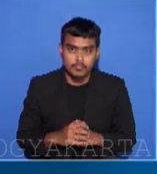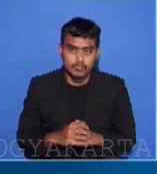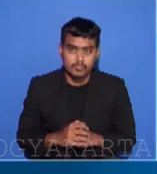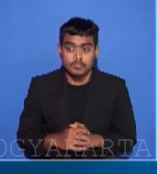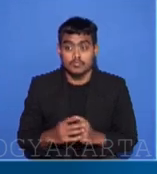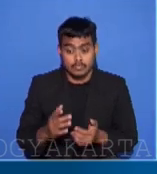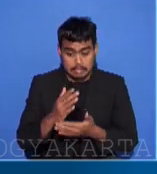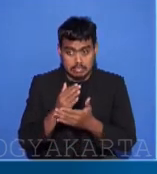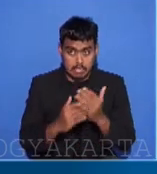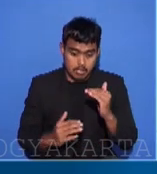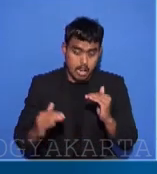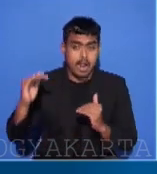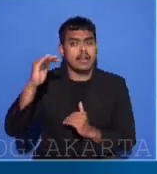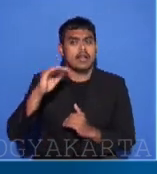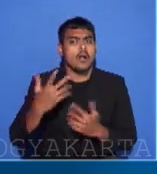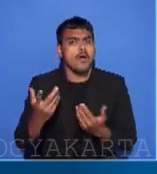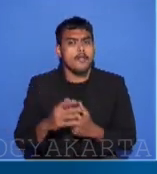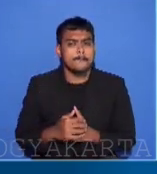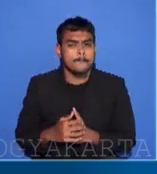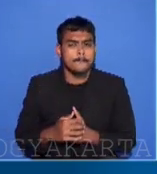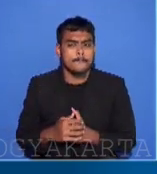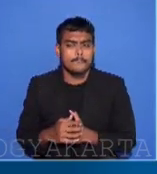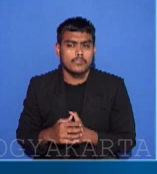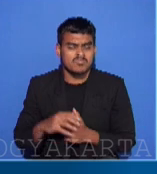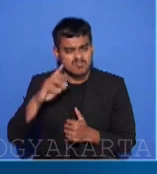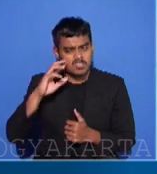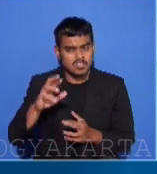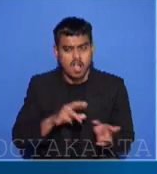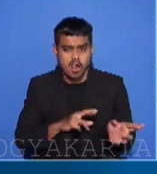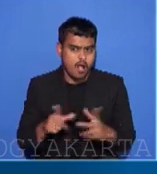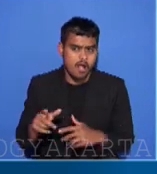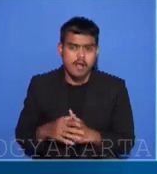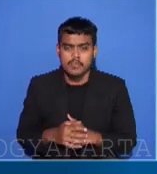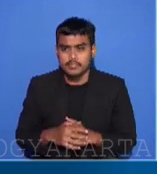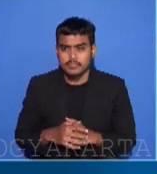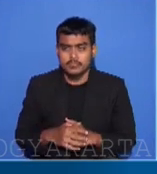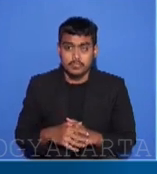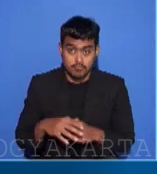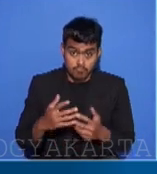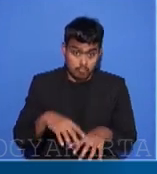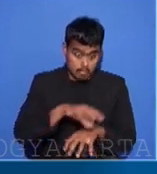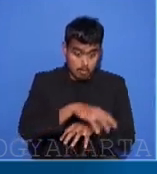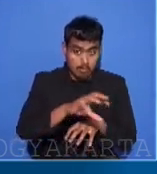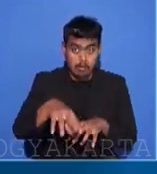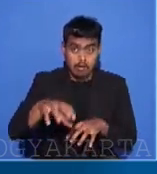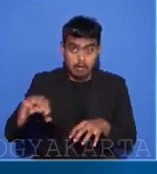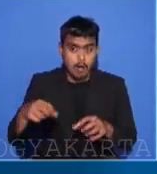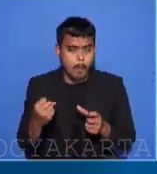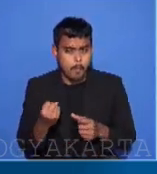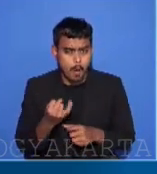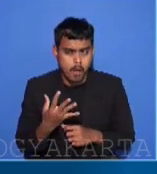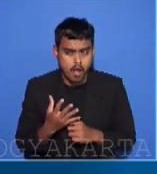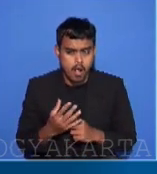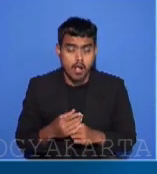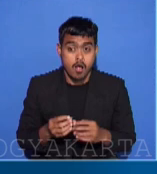utama aliran air Selokan Mataram direncanakan akan dilakukan di beberapa titik yaitu berupa pengangkatan